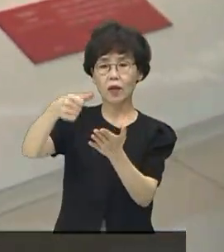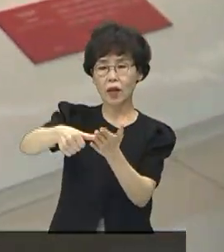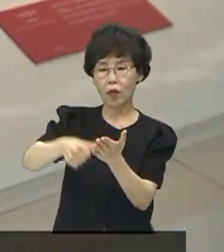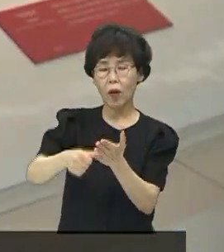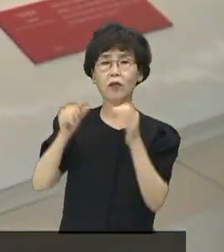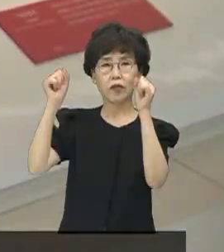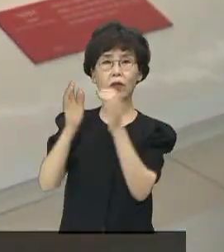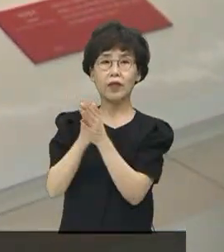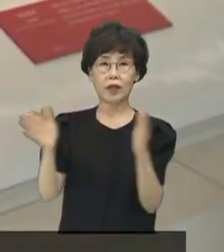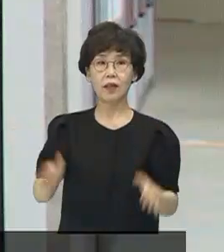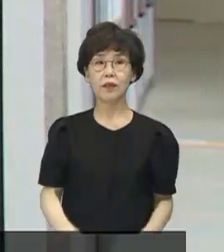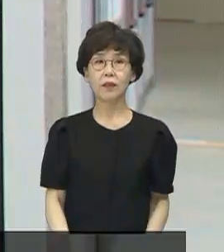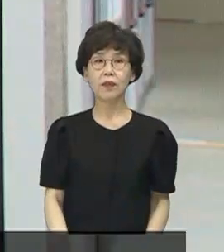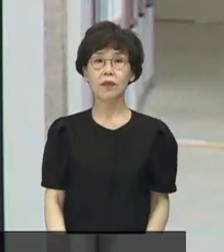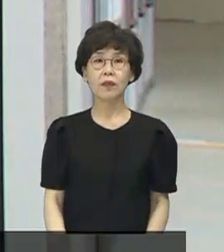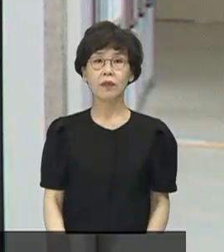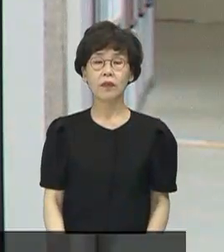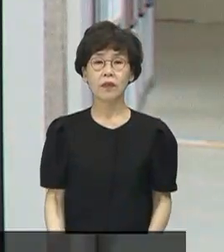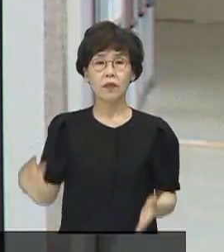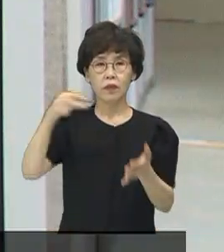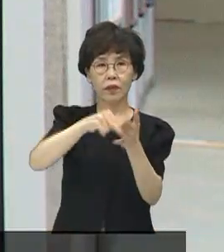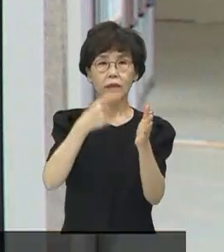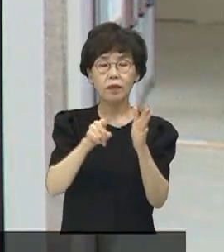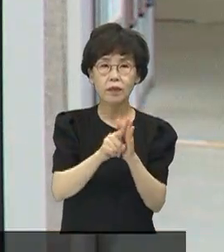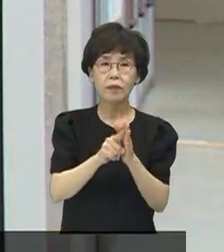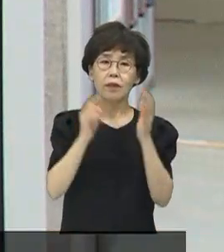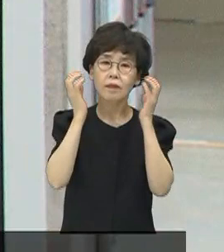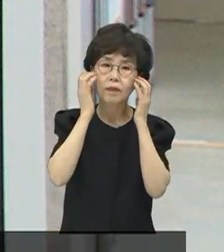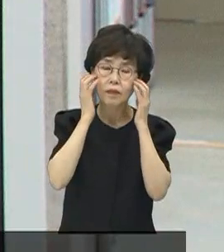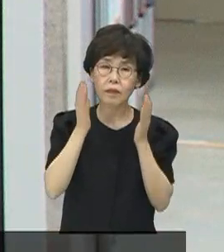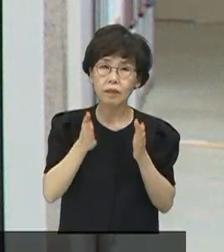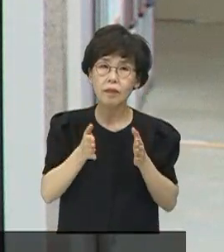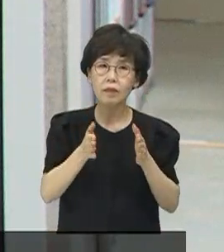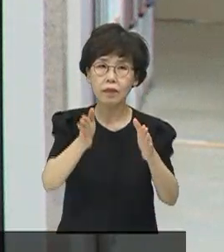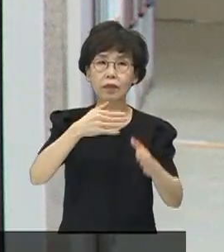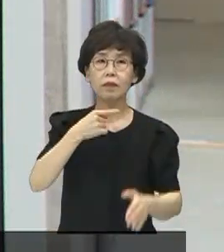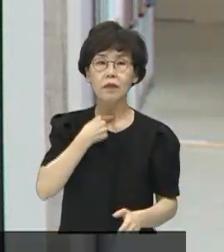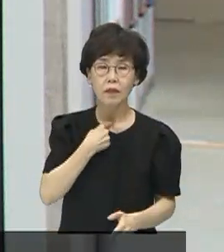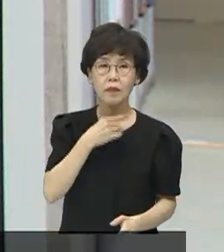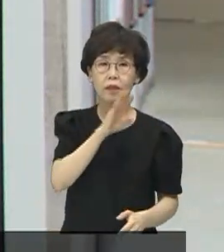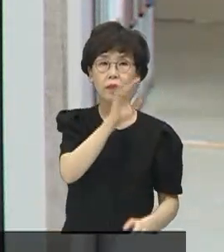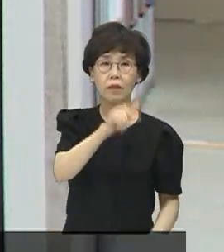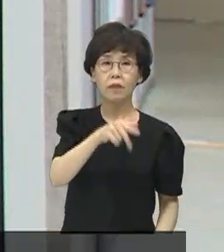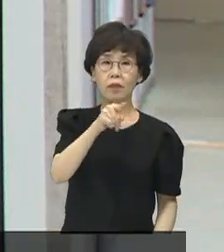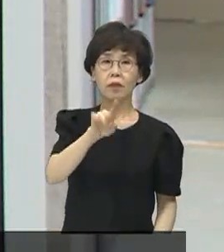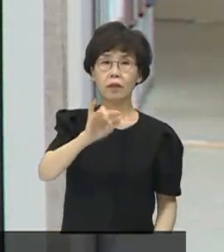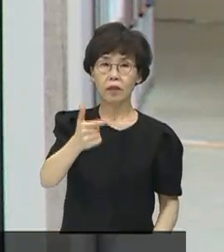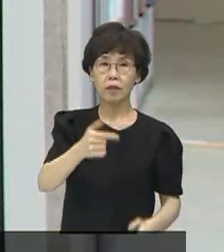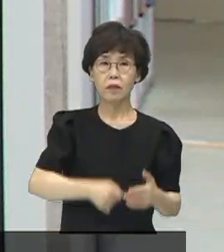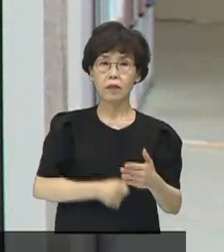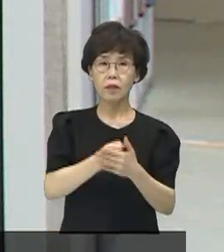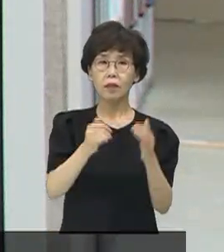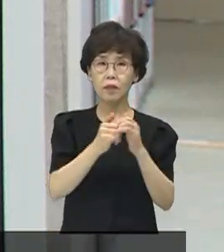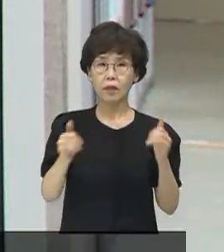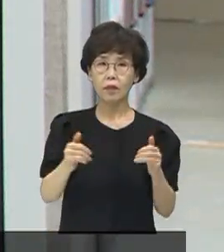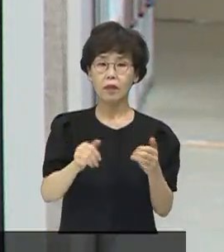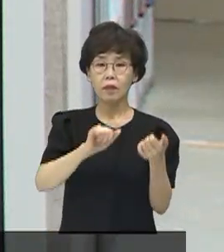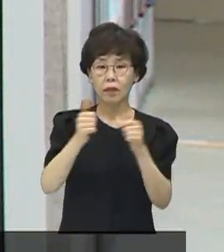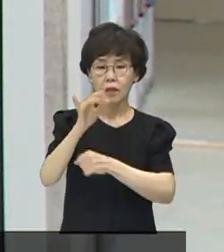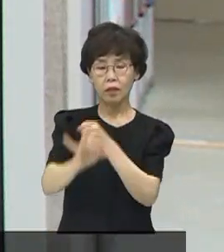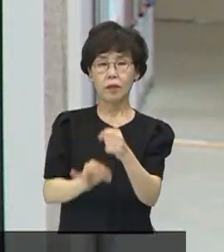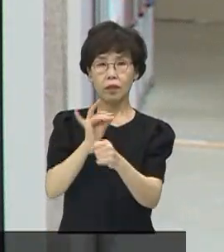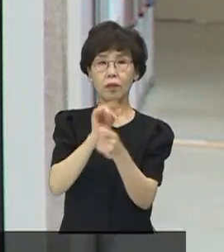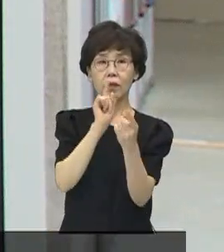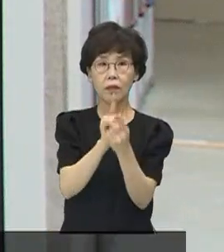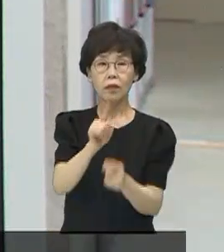진행하기로 했습니다. 독립을 위한 험난한 길에 앞장섰던 고헌 박상진 의사. 순국 100주년을 맞아 그의